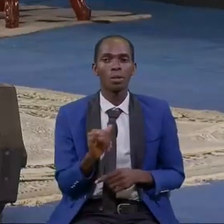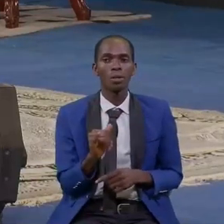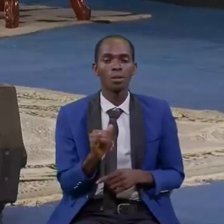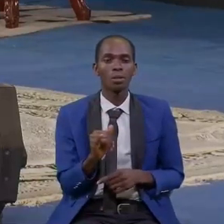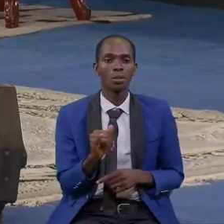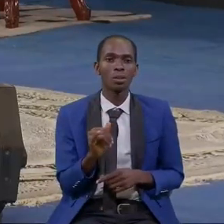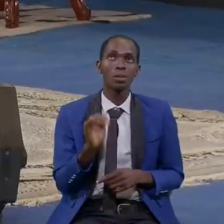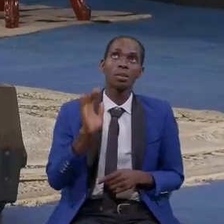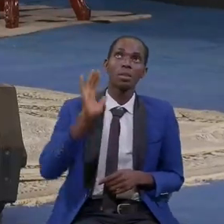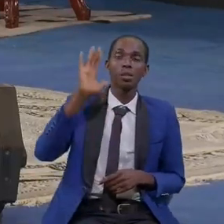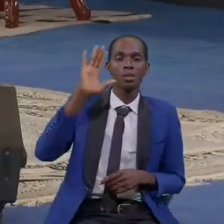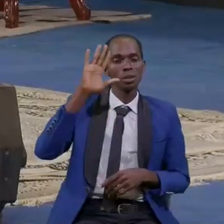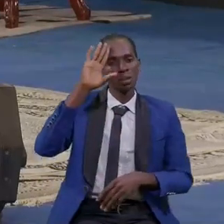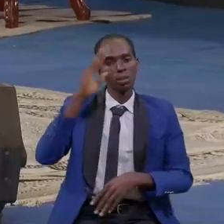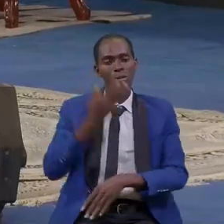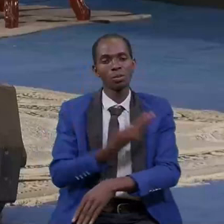par son Fils,